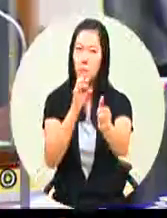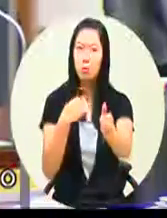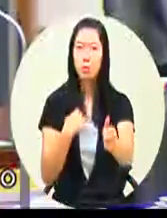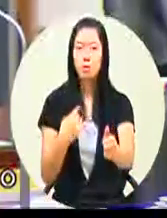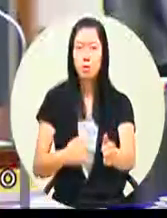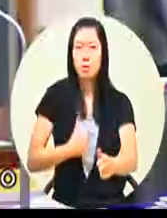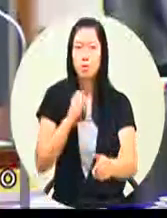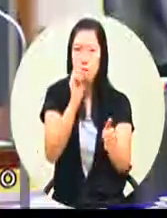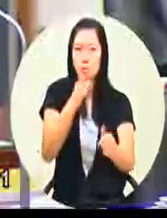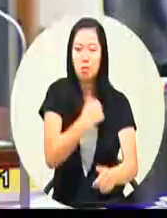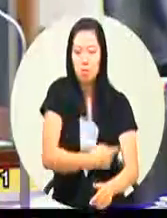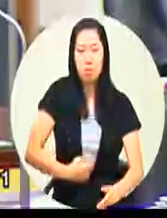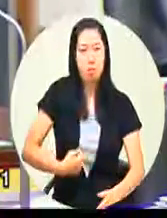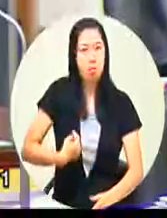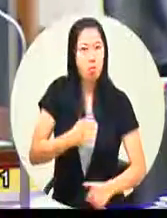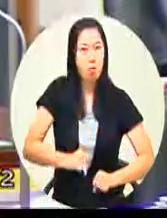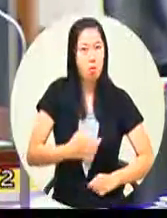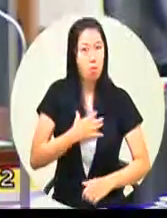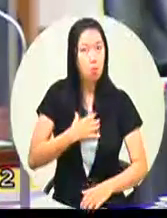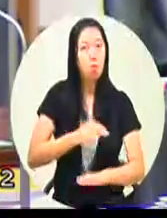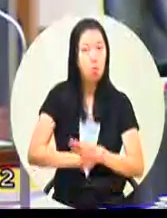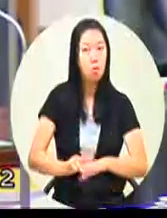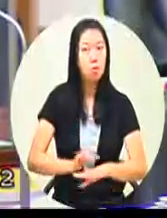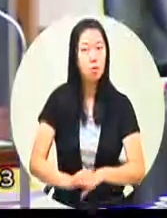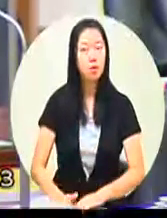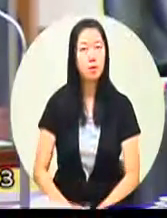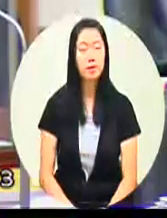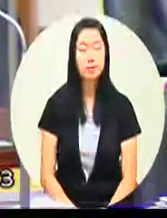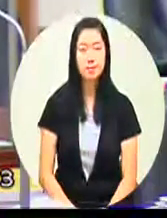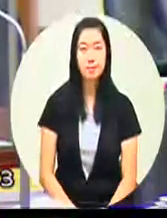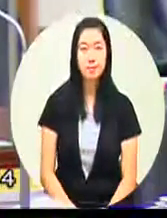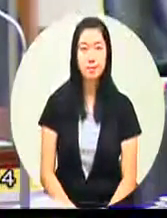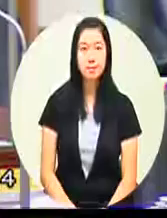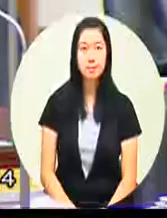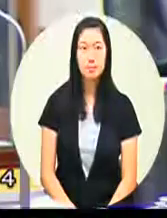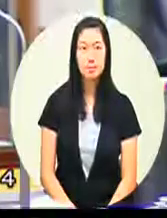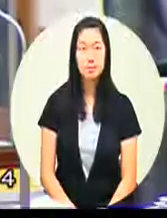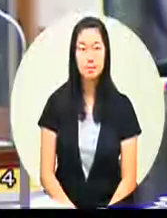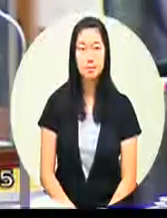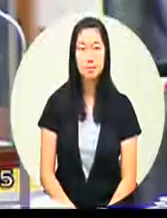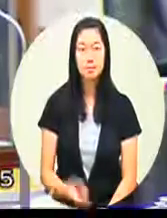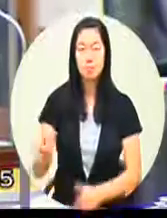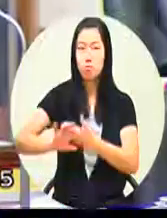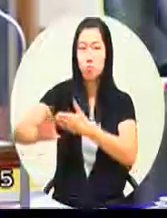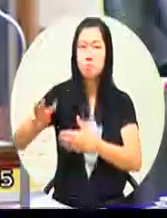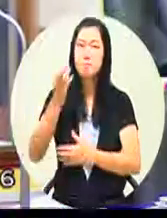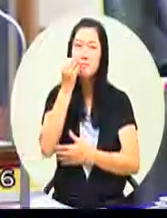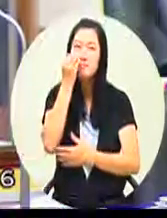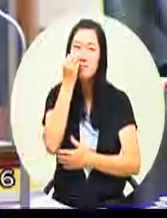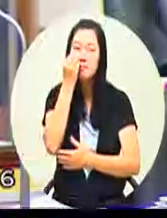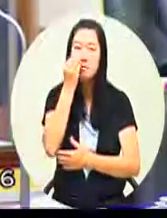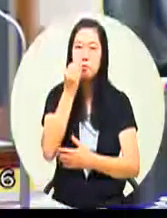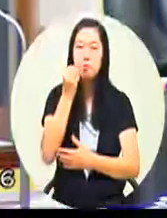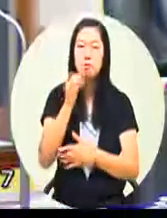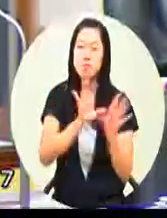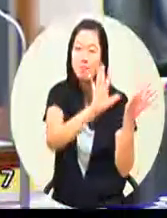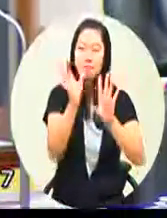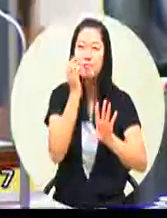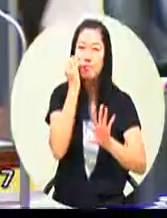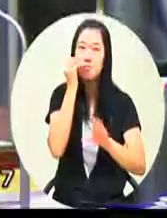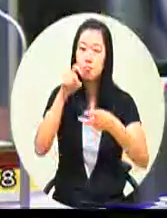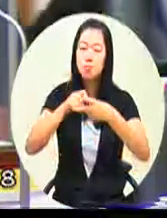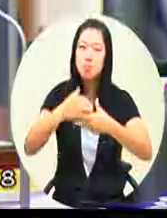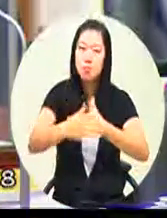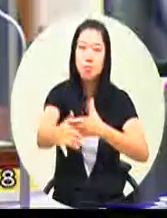险的一个部分了，哦，还是它比我们景观工程来做一个改善还